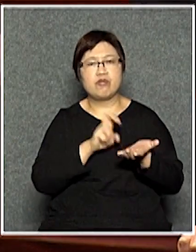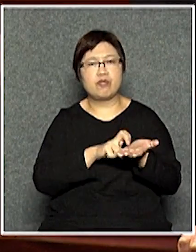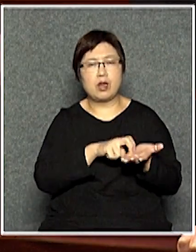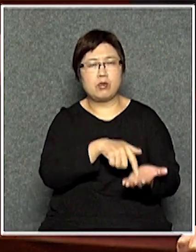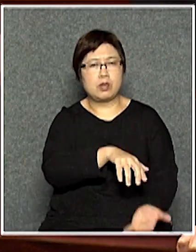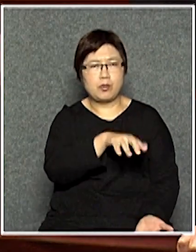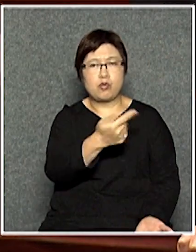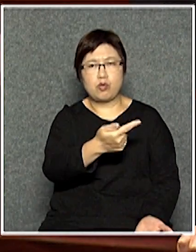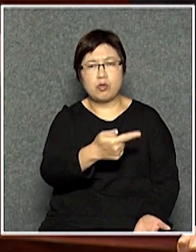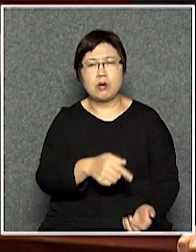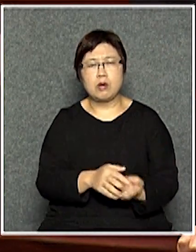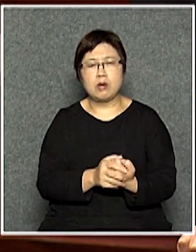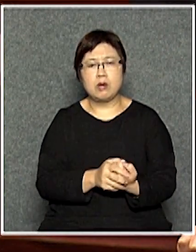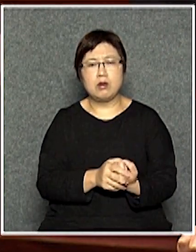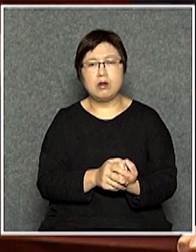有